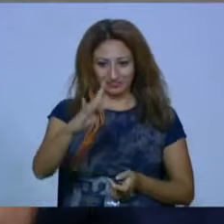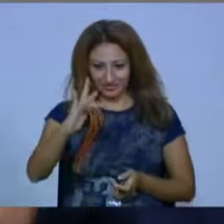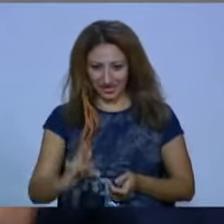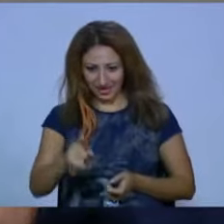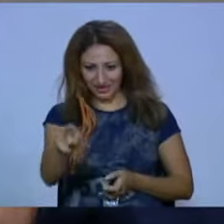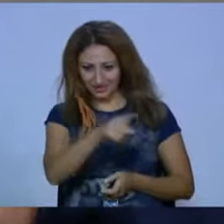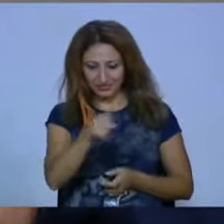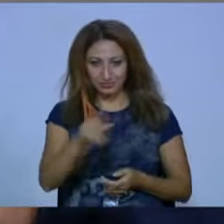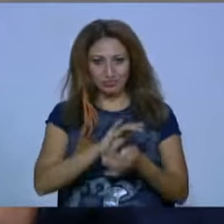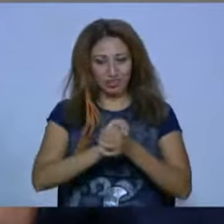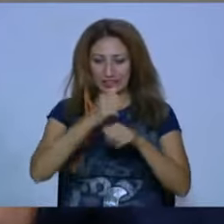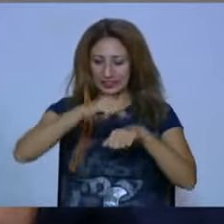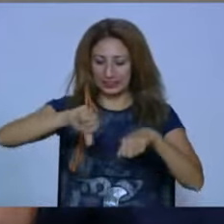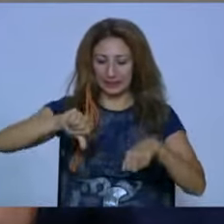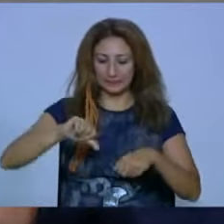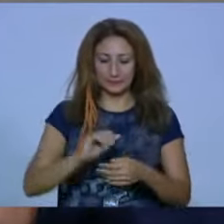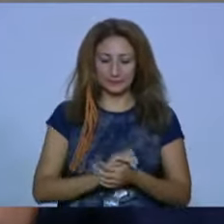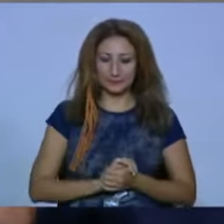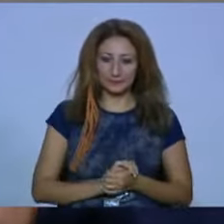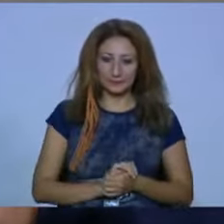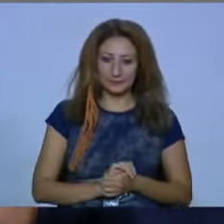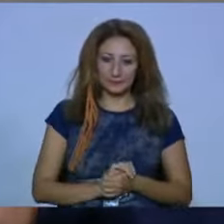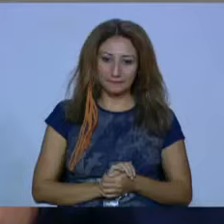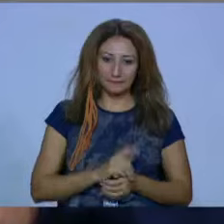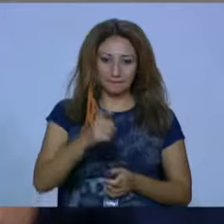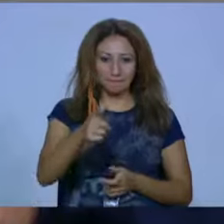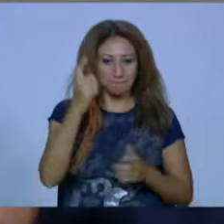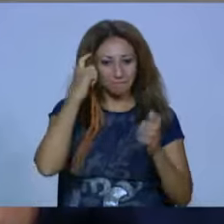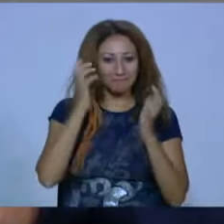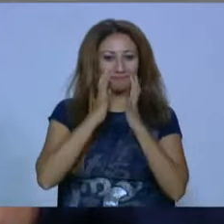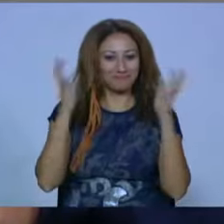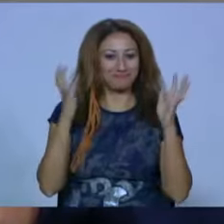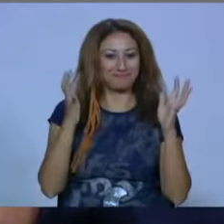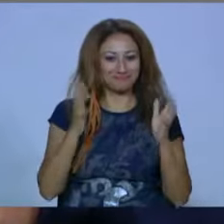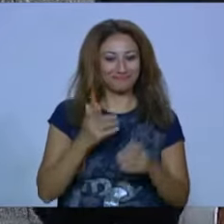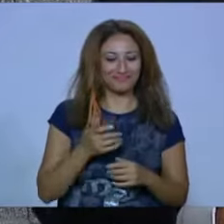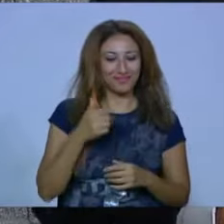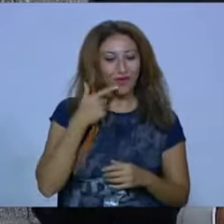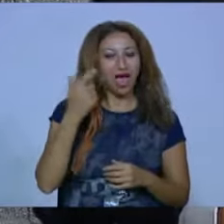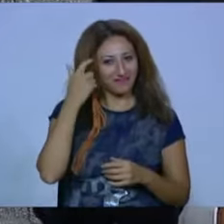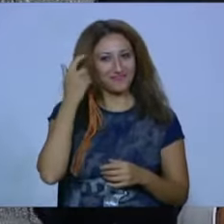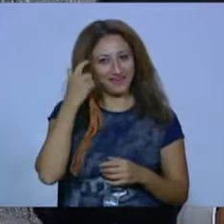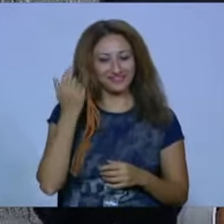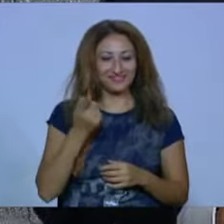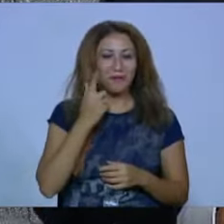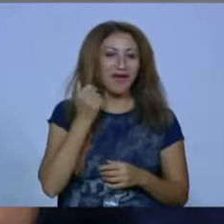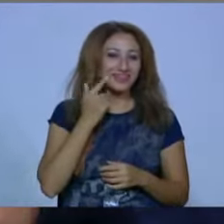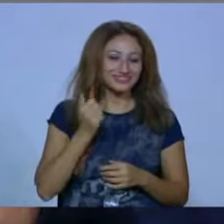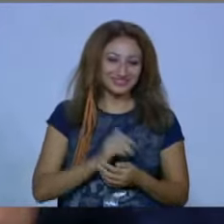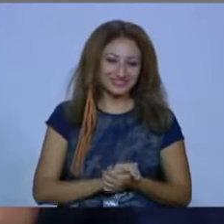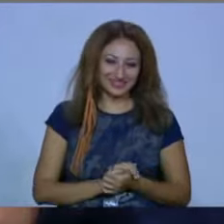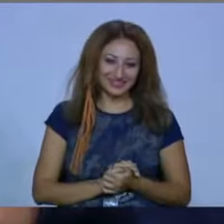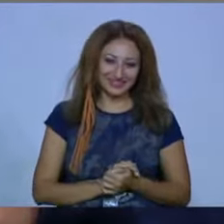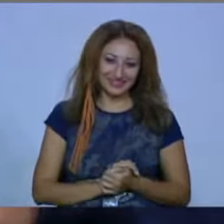علاء مرسي موجود معاك وعلاء العقل كله زي ما احنا عارفين. طبعا طبعا عارفين. علاء